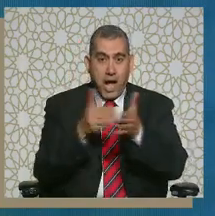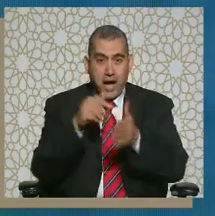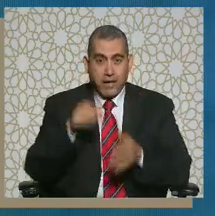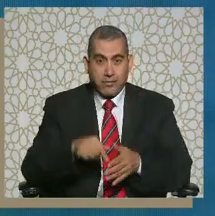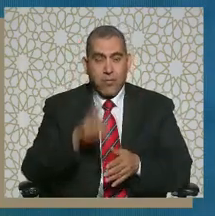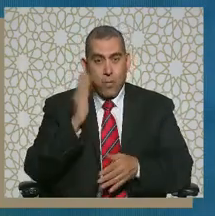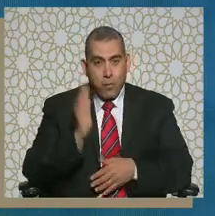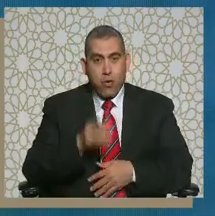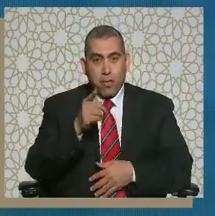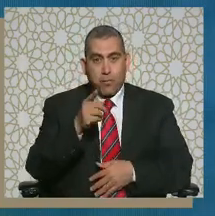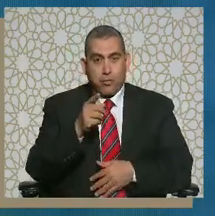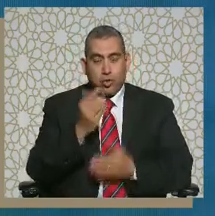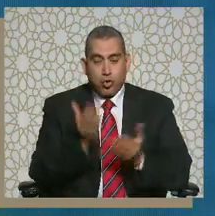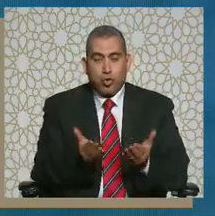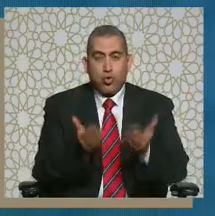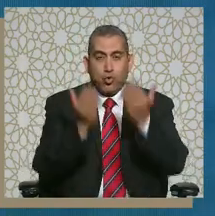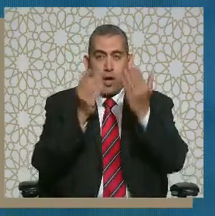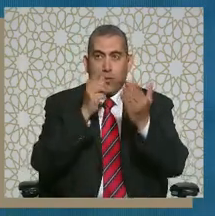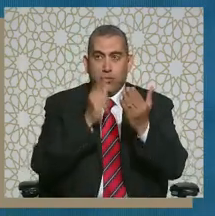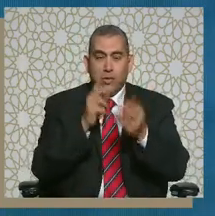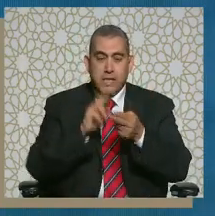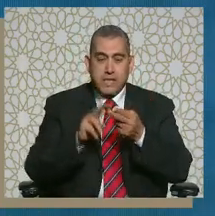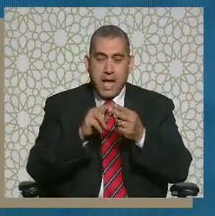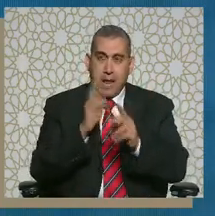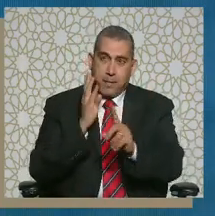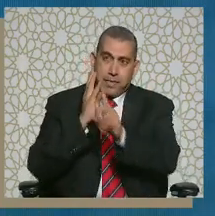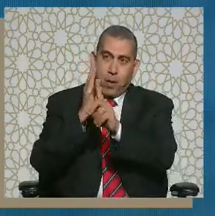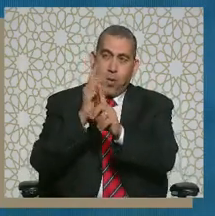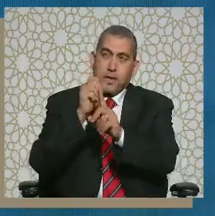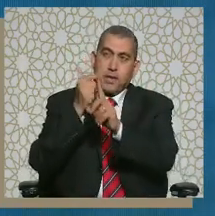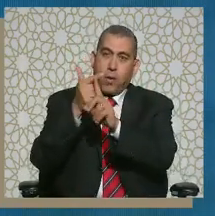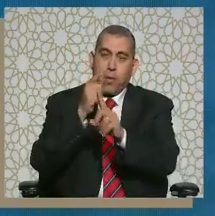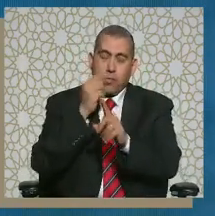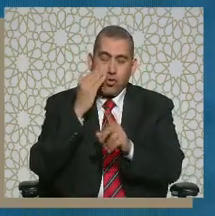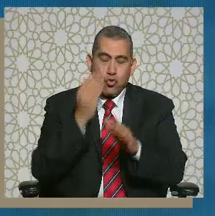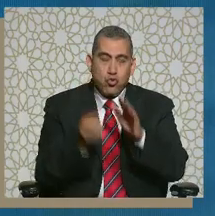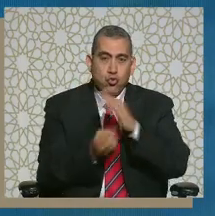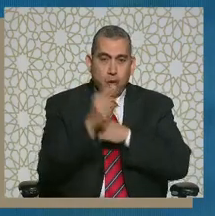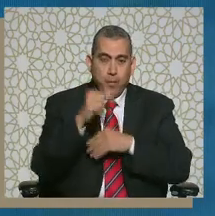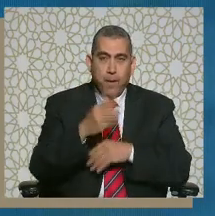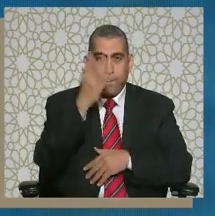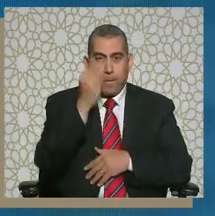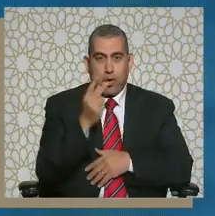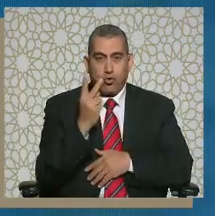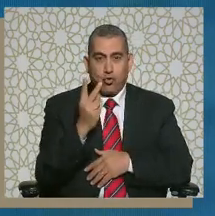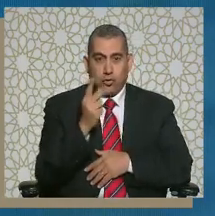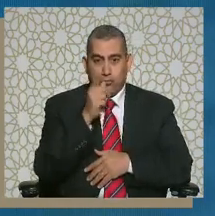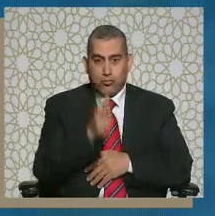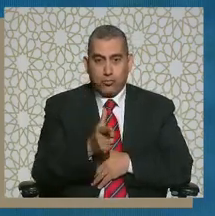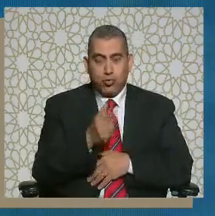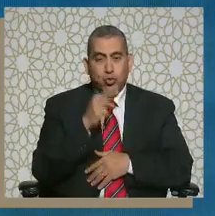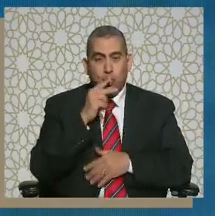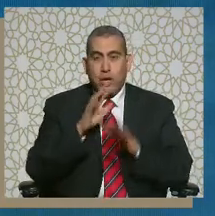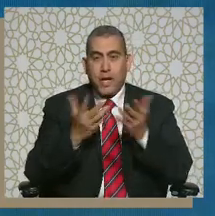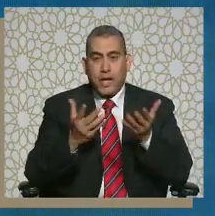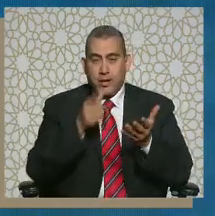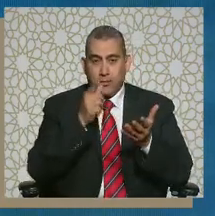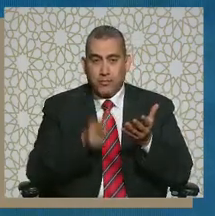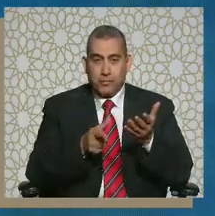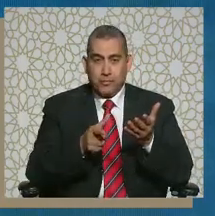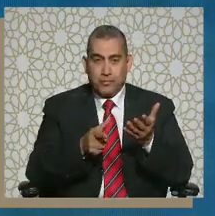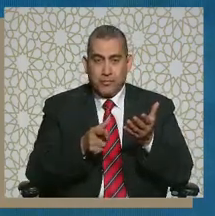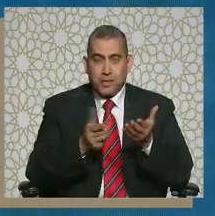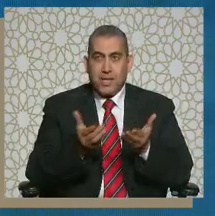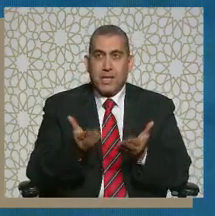ممكن كمان تقول الدعاء ده اللي هو دعاء سلام التوكل في الصباح وفي المساء تقول ايه